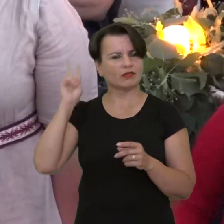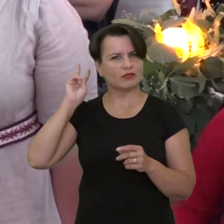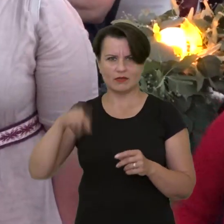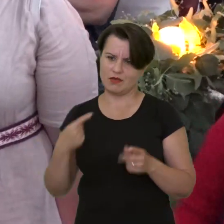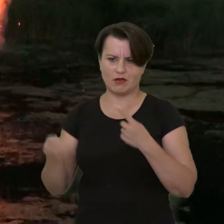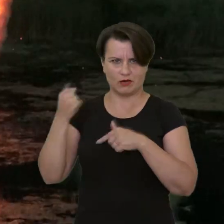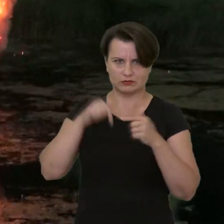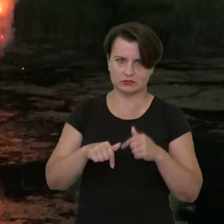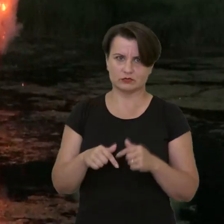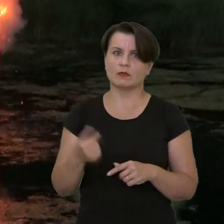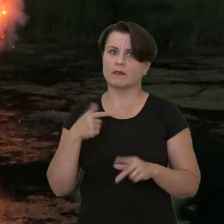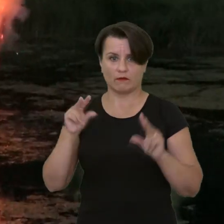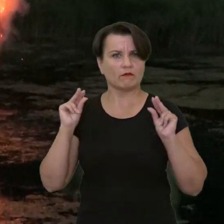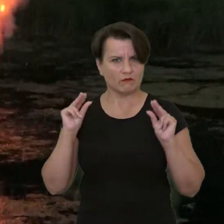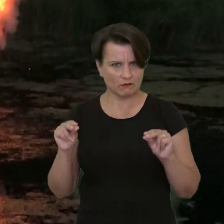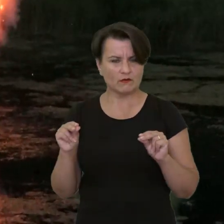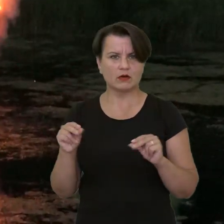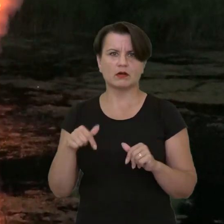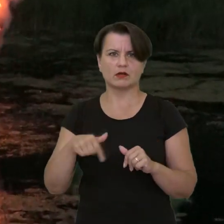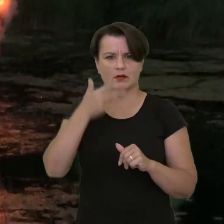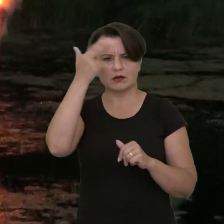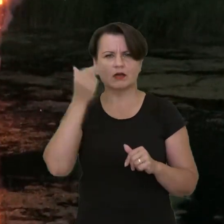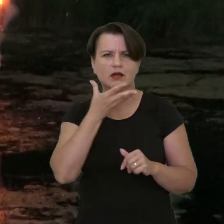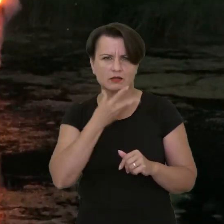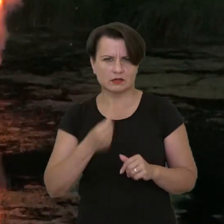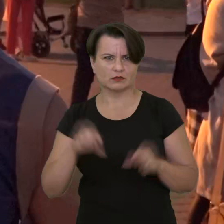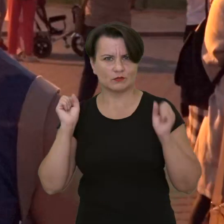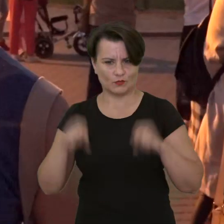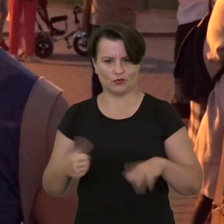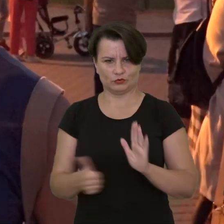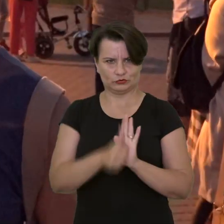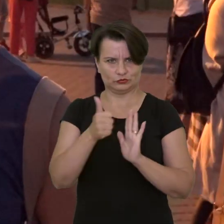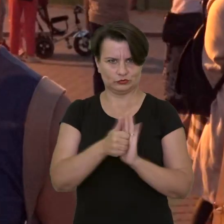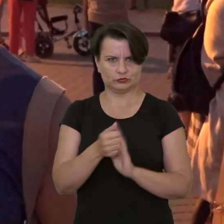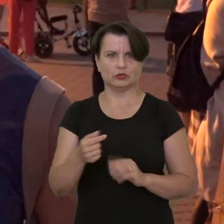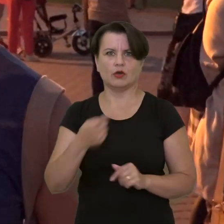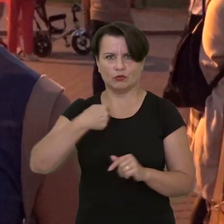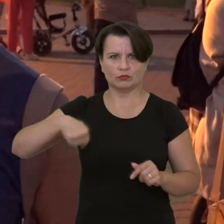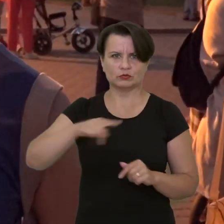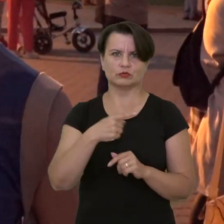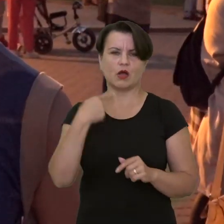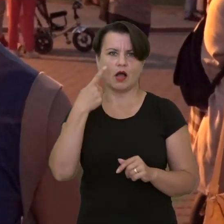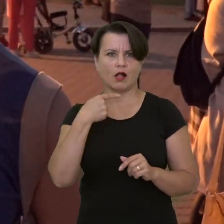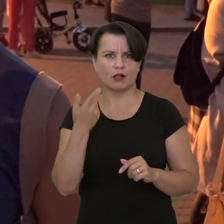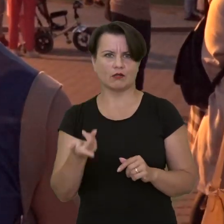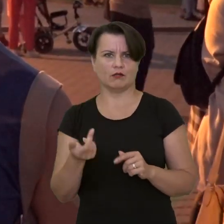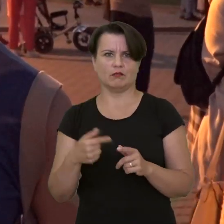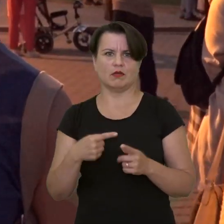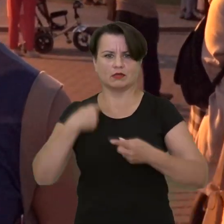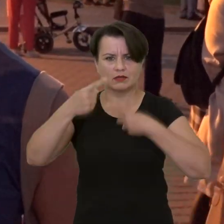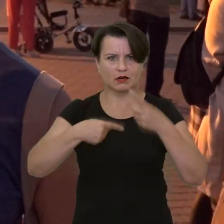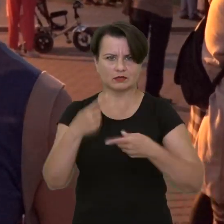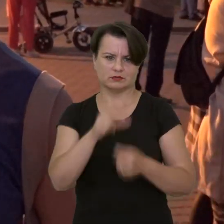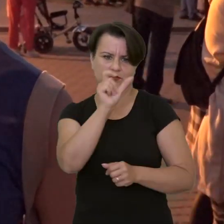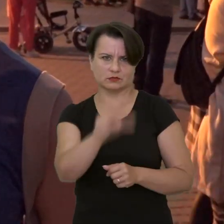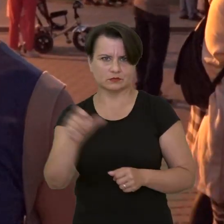ar grįšiu. Iš tikro, mūsų šalis labai labai graži yra, labai. Tikrai galima didžiuotis mūsų kalba, mūsų